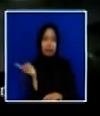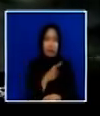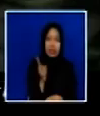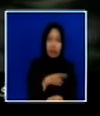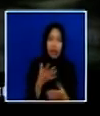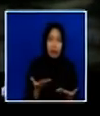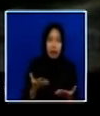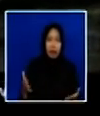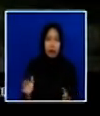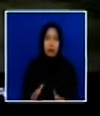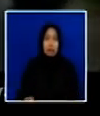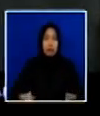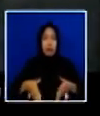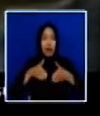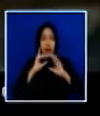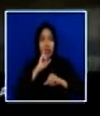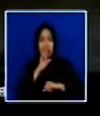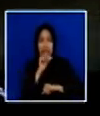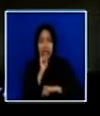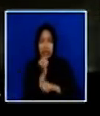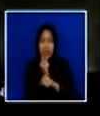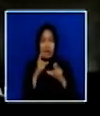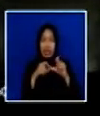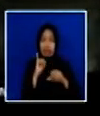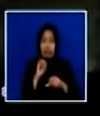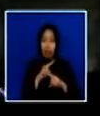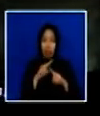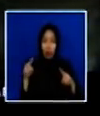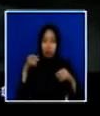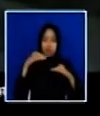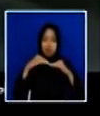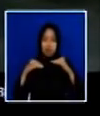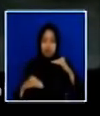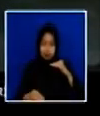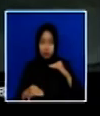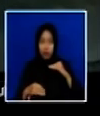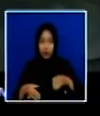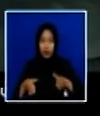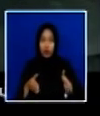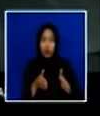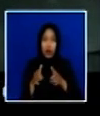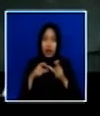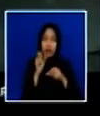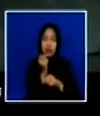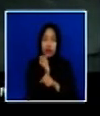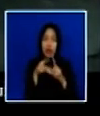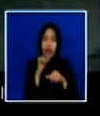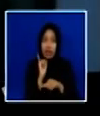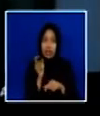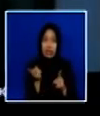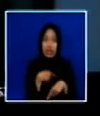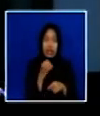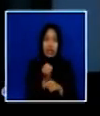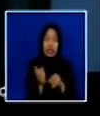membangun saluran irigasi maupun mengeruk sungai yang mengalami pendangkalan agar banjir serupa tidak terjadi lagi dari Nganjuk